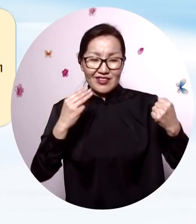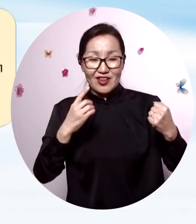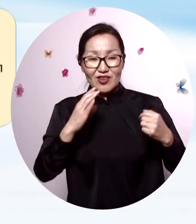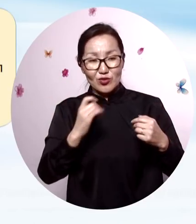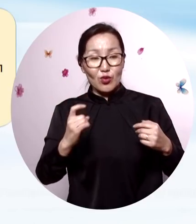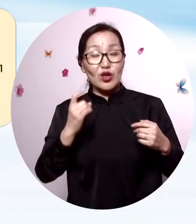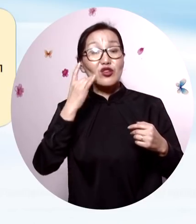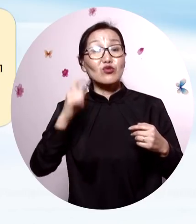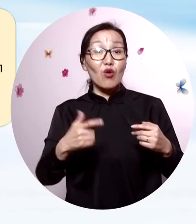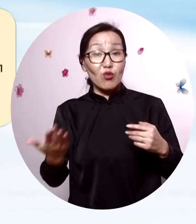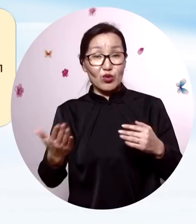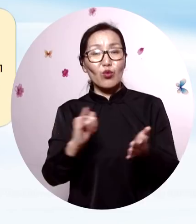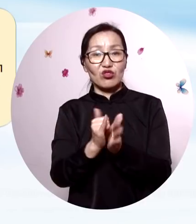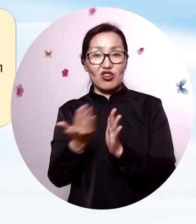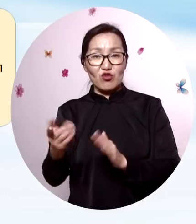байгаа.